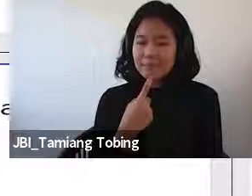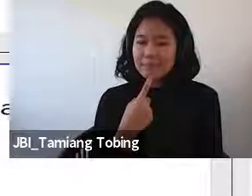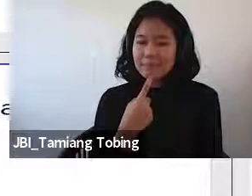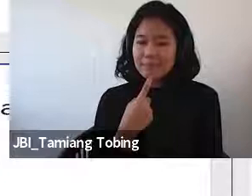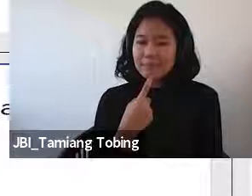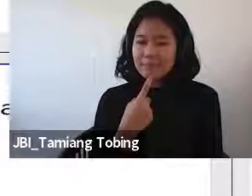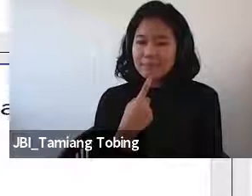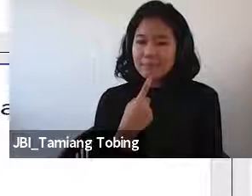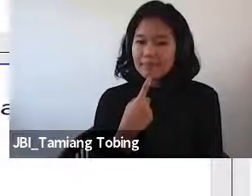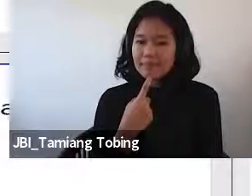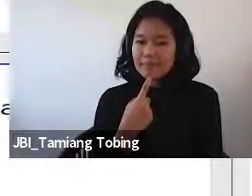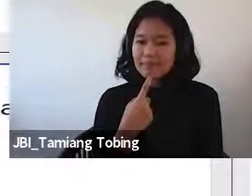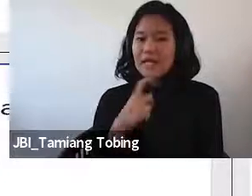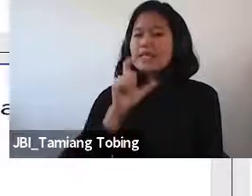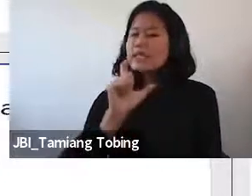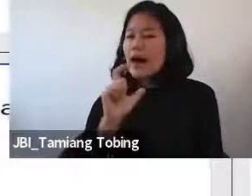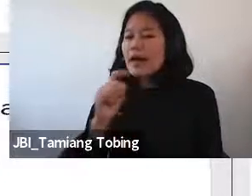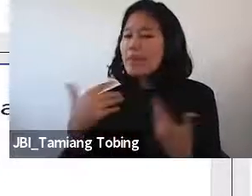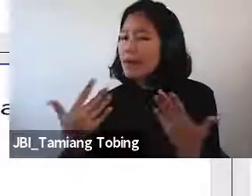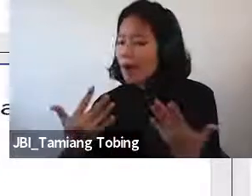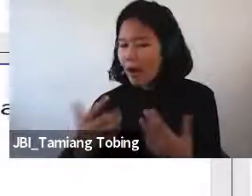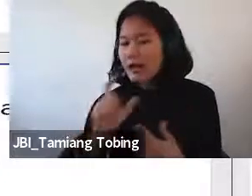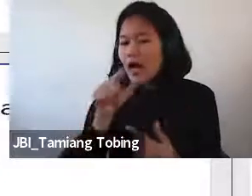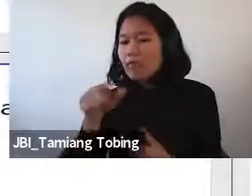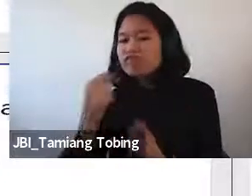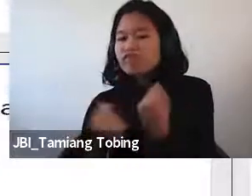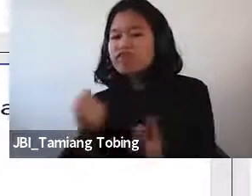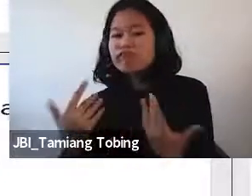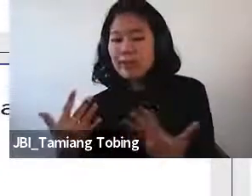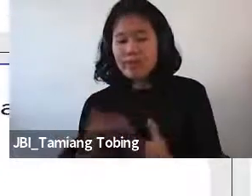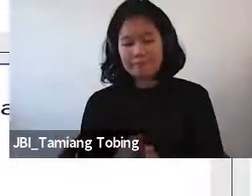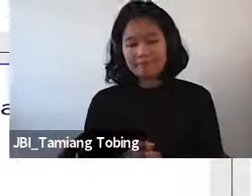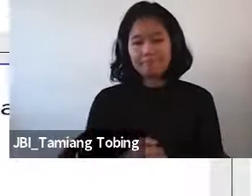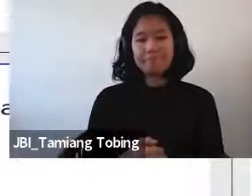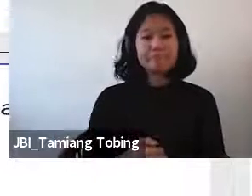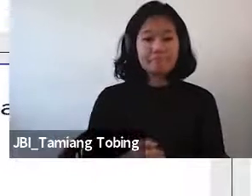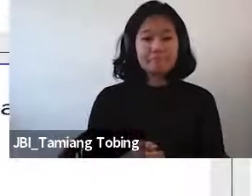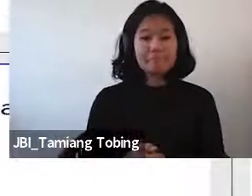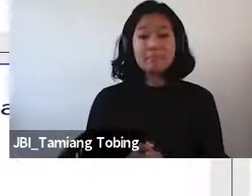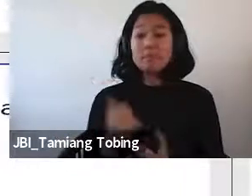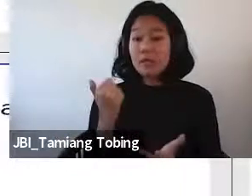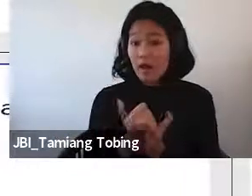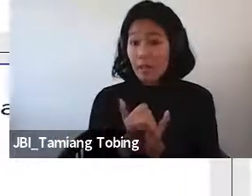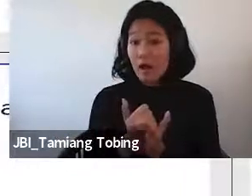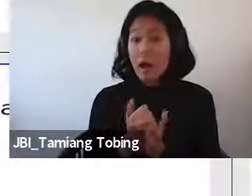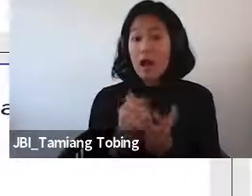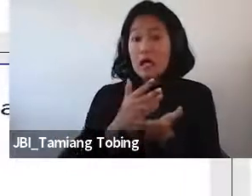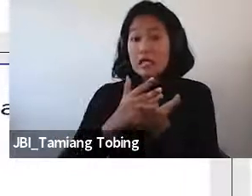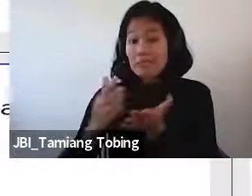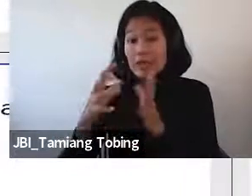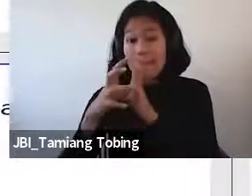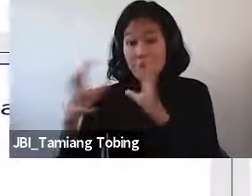strategi apa yang mereka lakukan. Dan ternyata sebagian